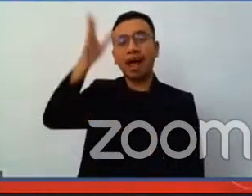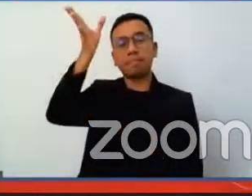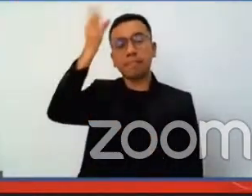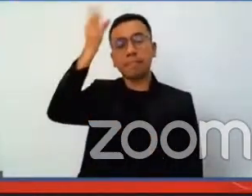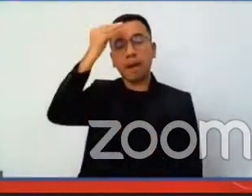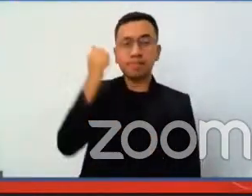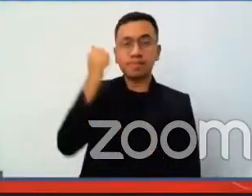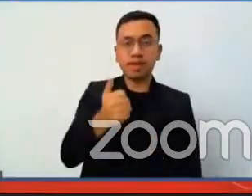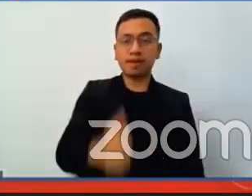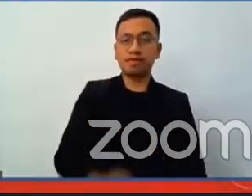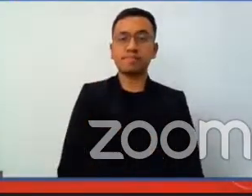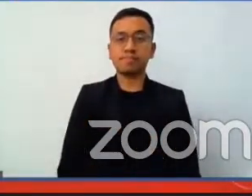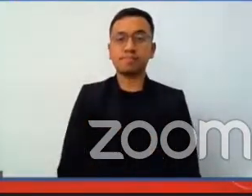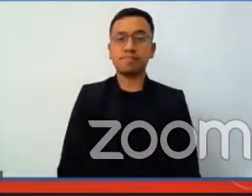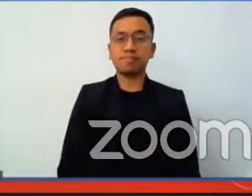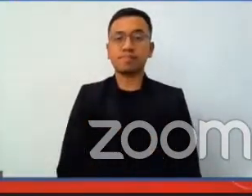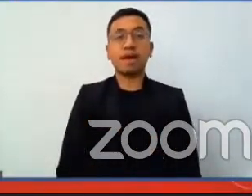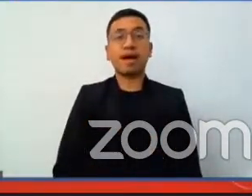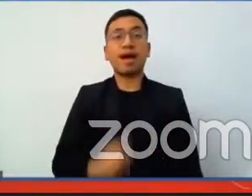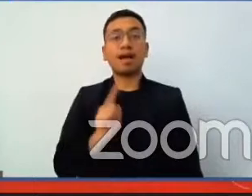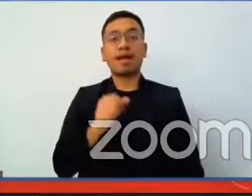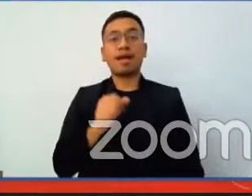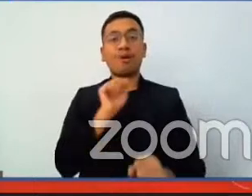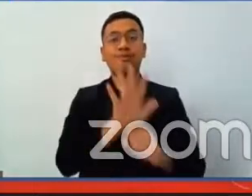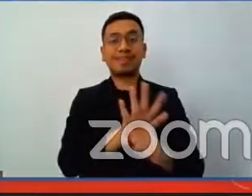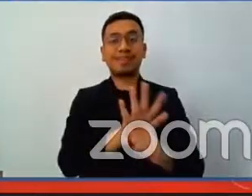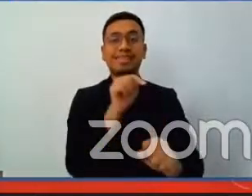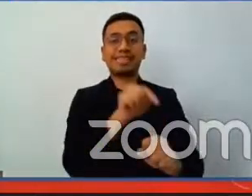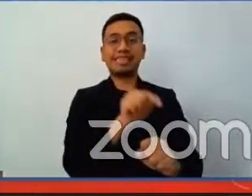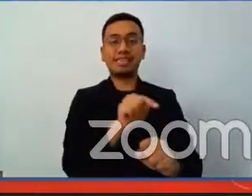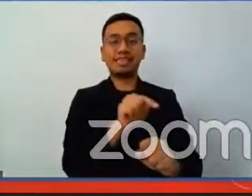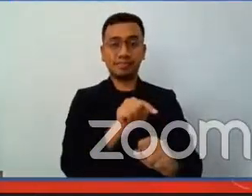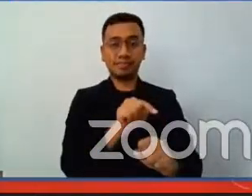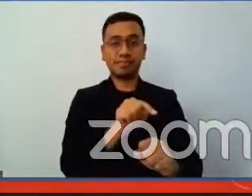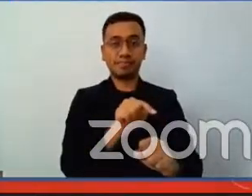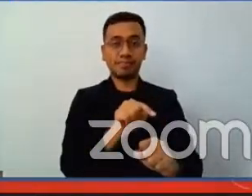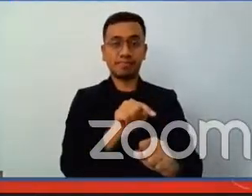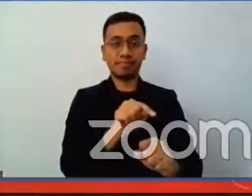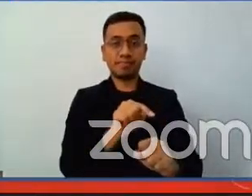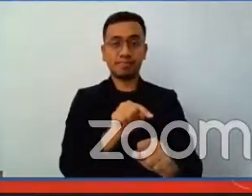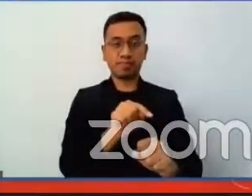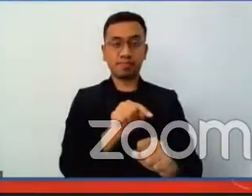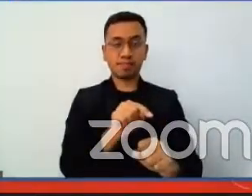dari COVID-19 ini, Bapak Ibu, bahwasanya kita semua